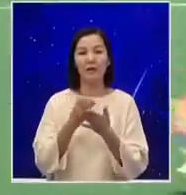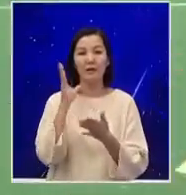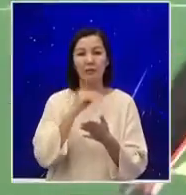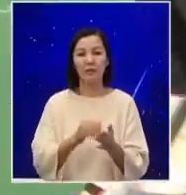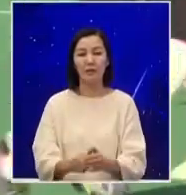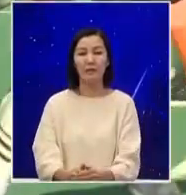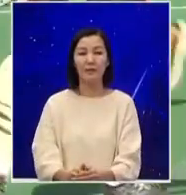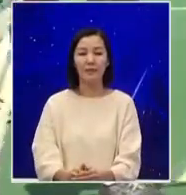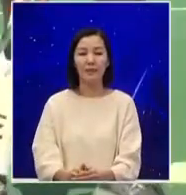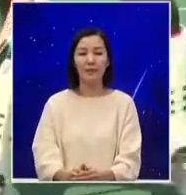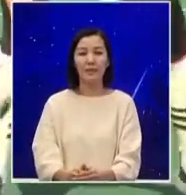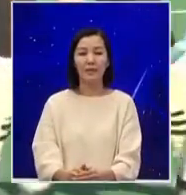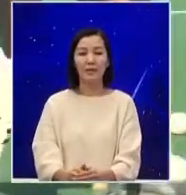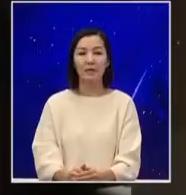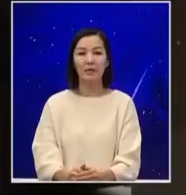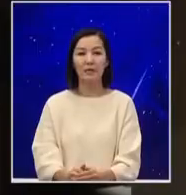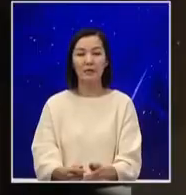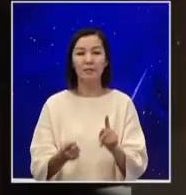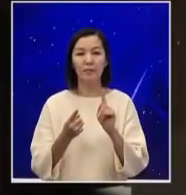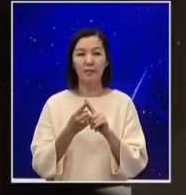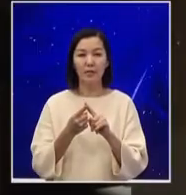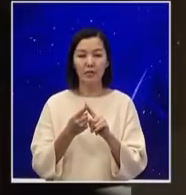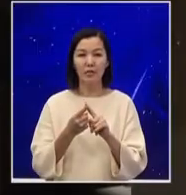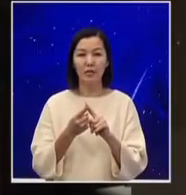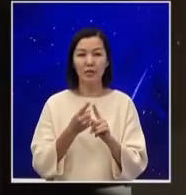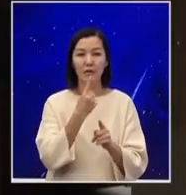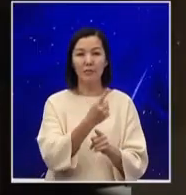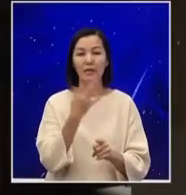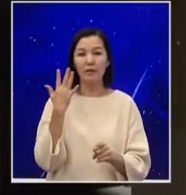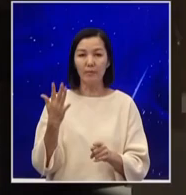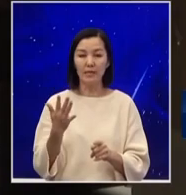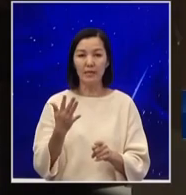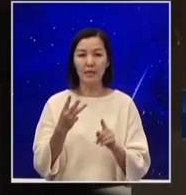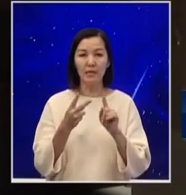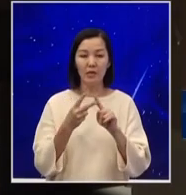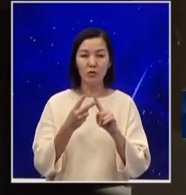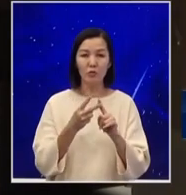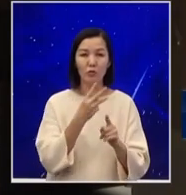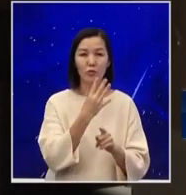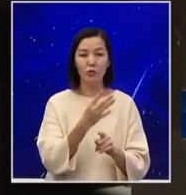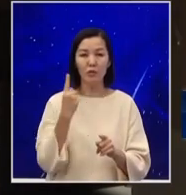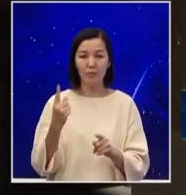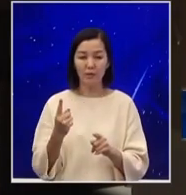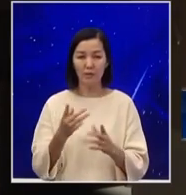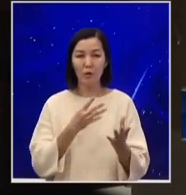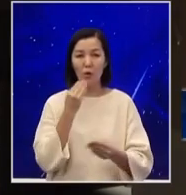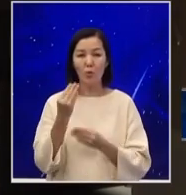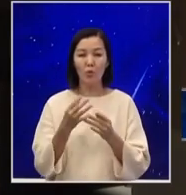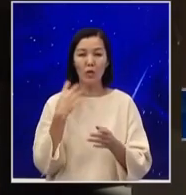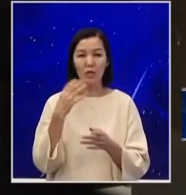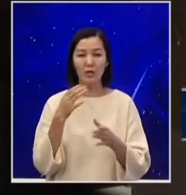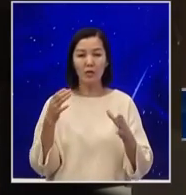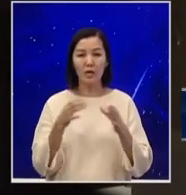білді. Бірінші ойын 5-1, екінші ойын 4-0 қалдырып ұттық Қызылорда командасын. Одан